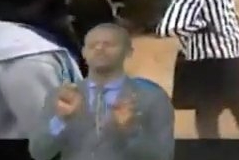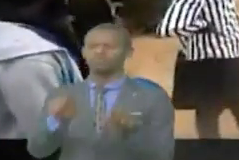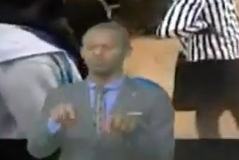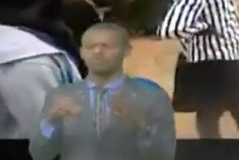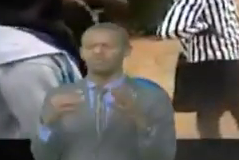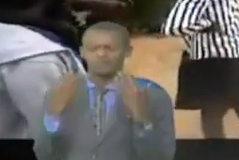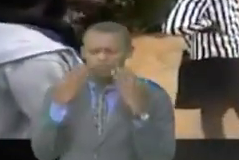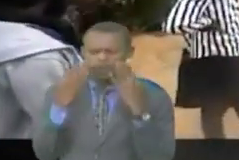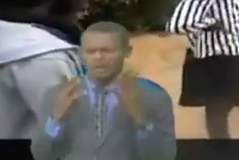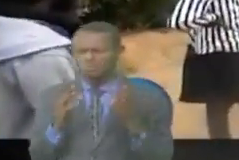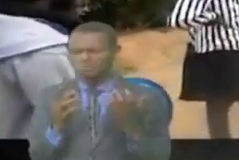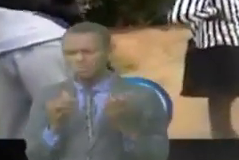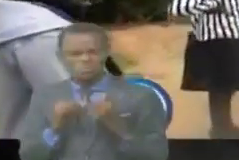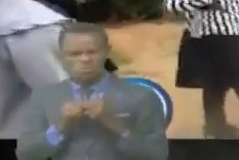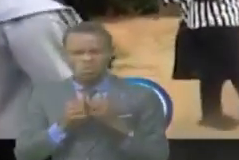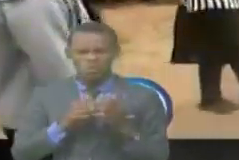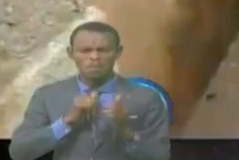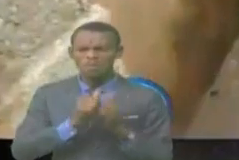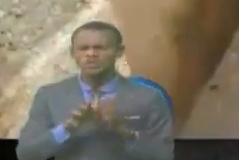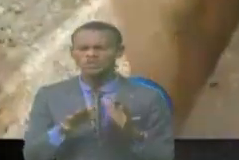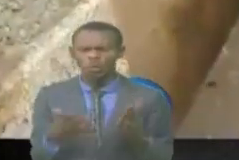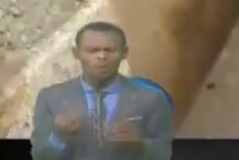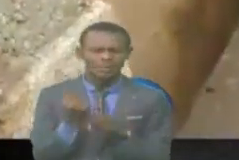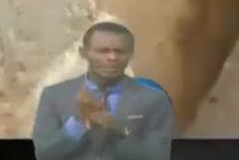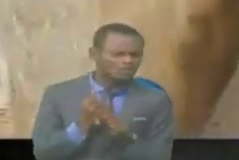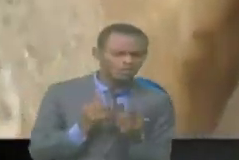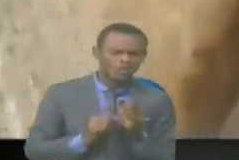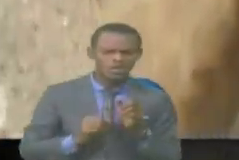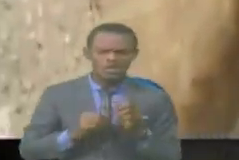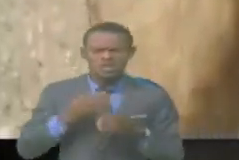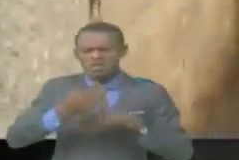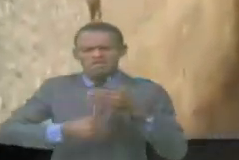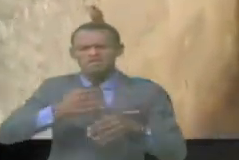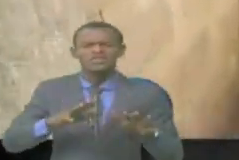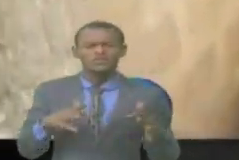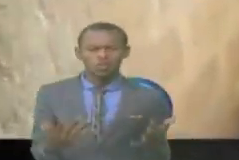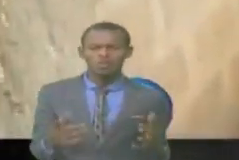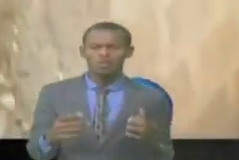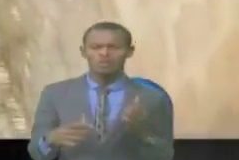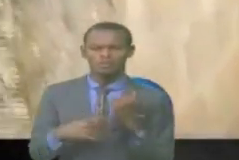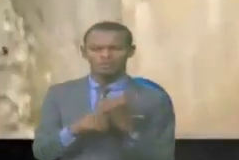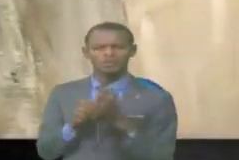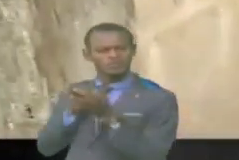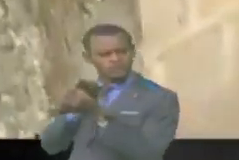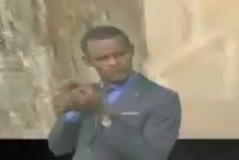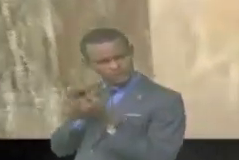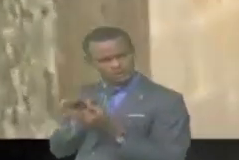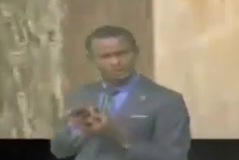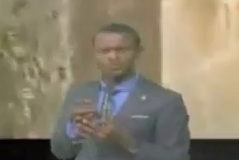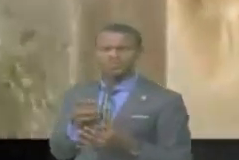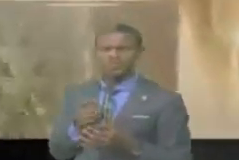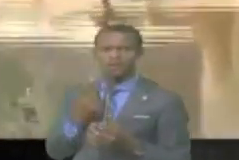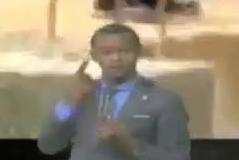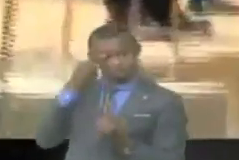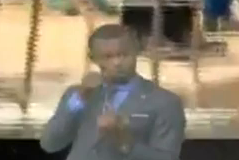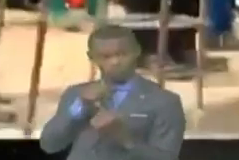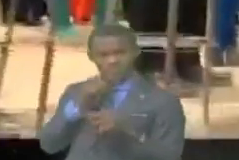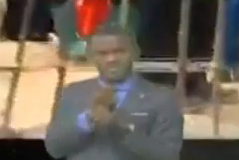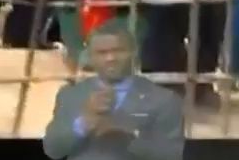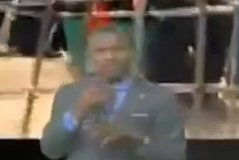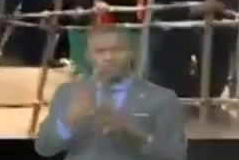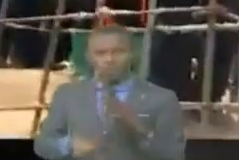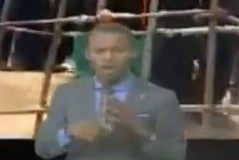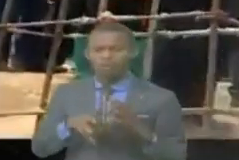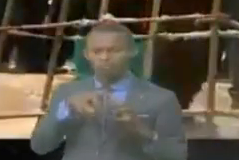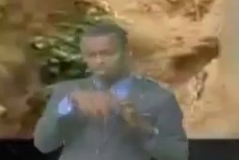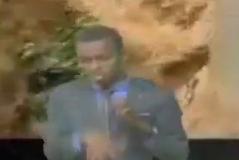rassurantes sur l'avancement de ses travaux appelés à stopper la vitesse vertigineuse de